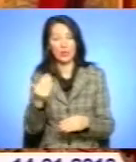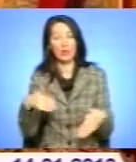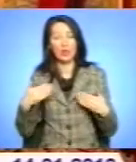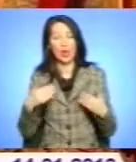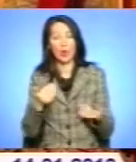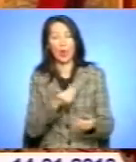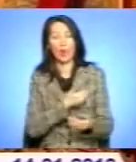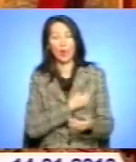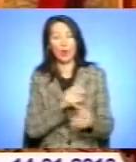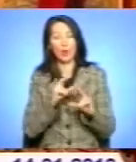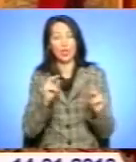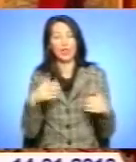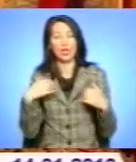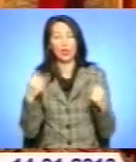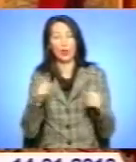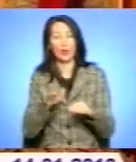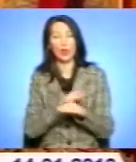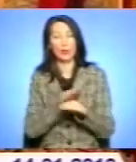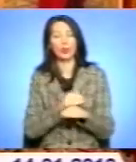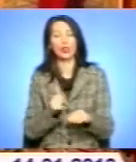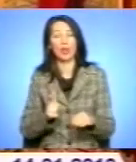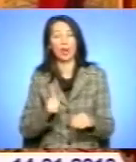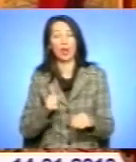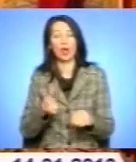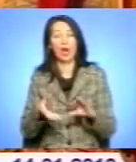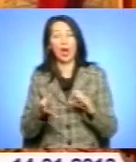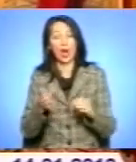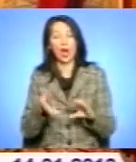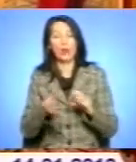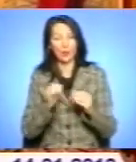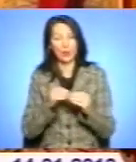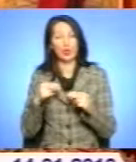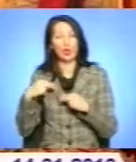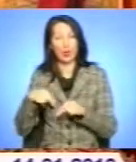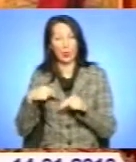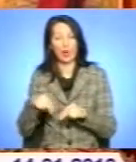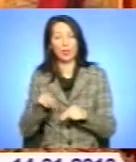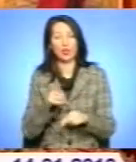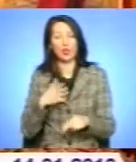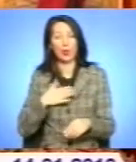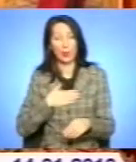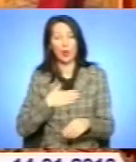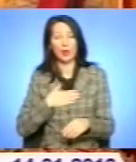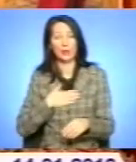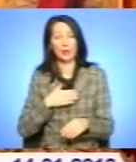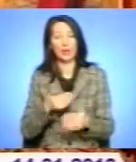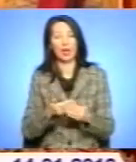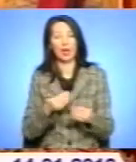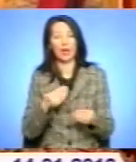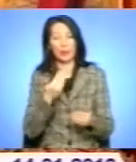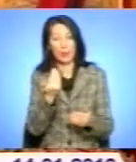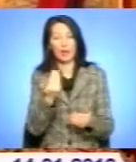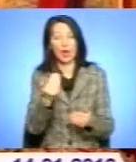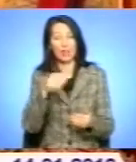здоров'я, благополуччя, рідної праці, щоб цей народ радів і тішився вами, щоб ми, як кажуть, під вашим мудрим